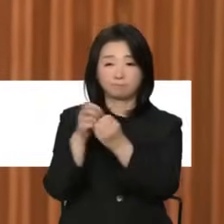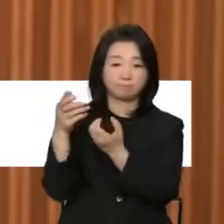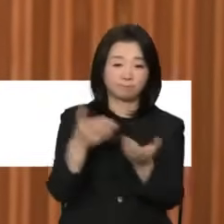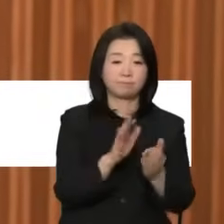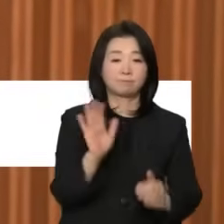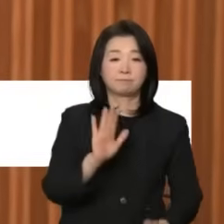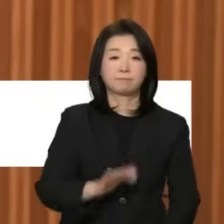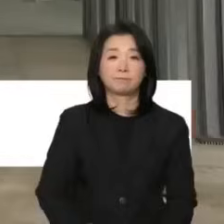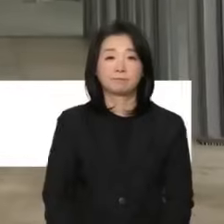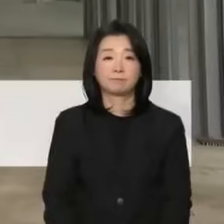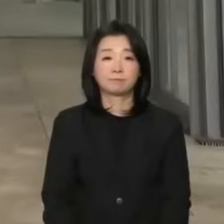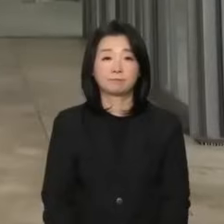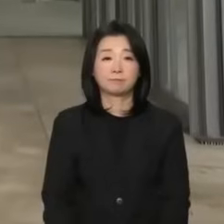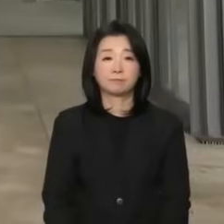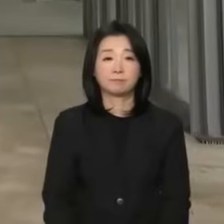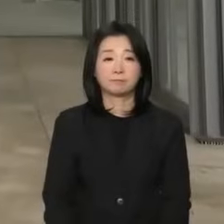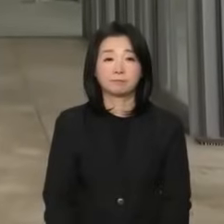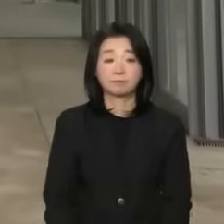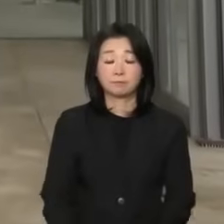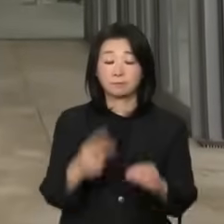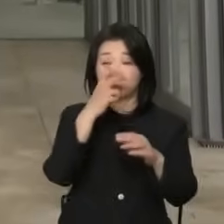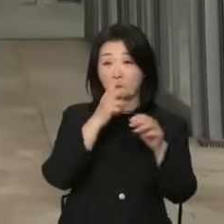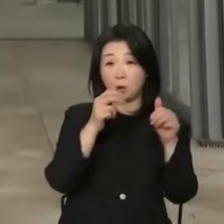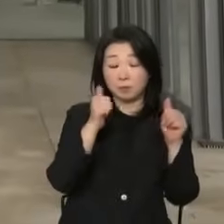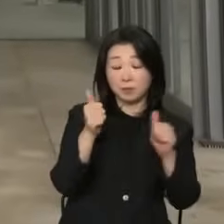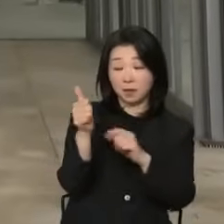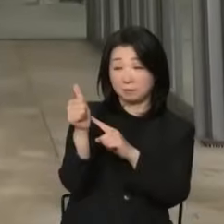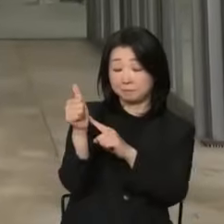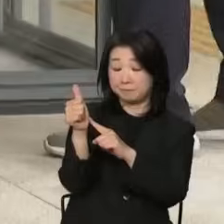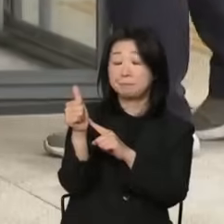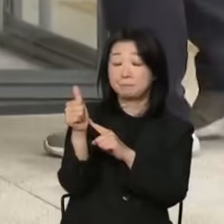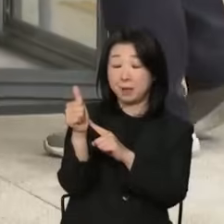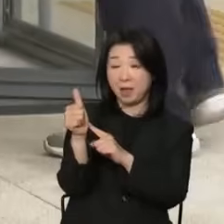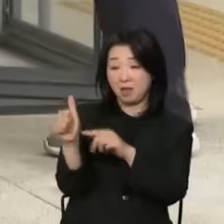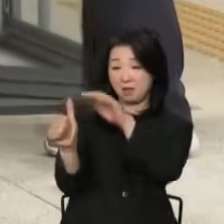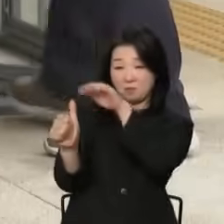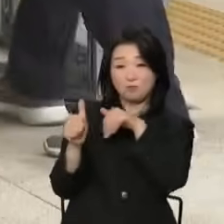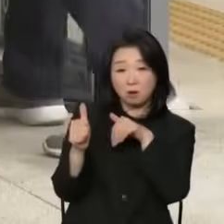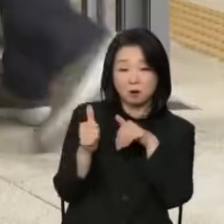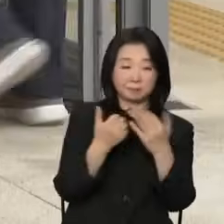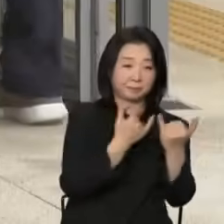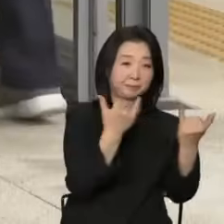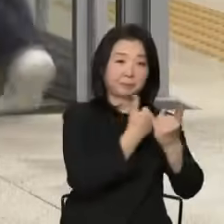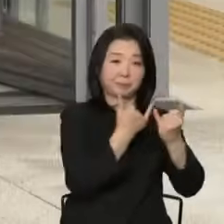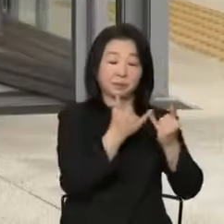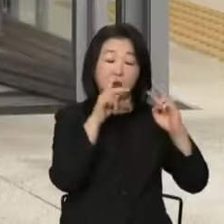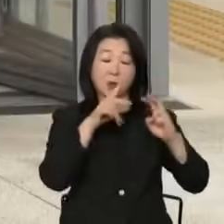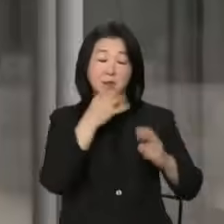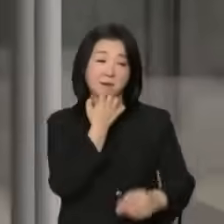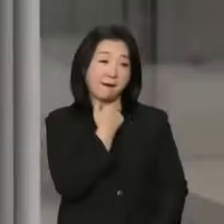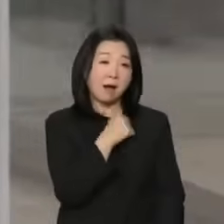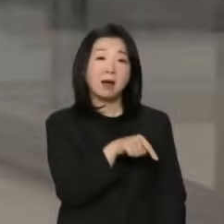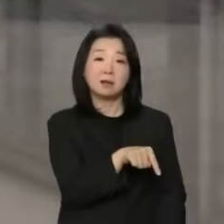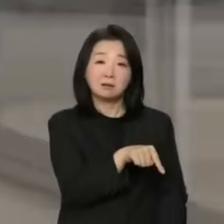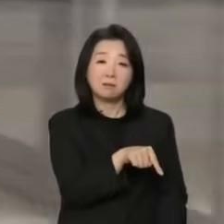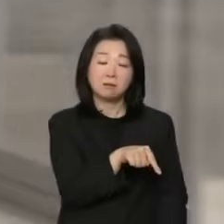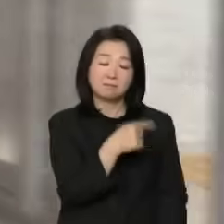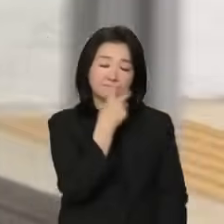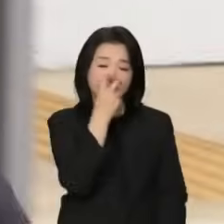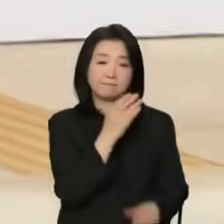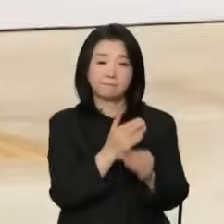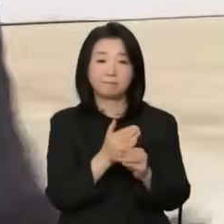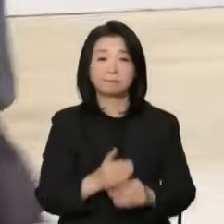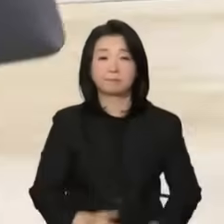물려주지 않겠습니다. 검찰은 홍 전 회장의 신병 확보를 계기로 친인척들이 회삿돈을 유용한 혐의 등에 대해서도 수사에 속도를